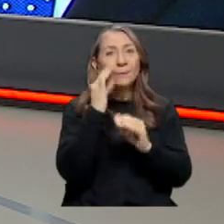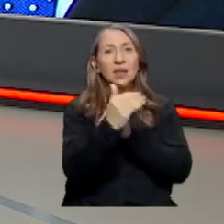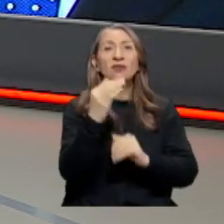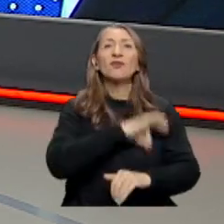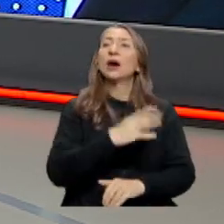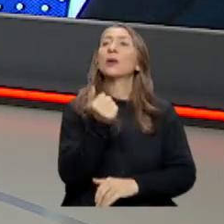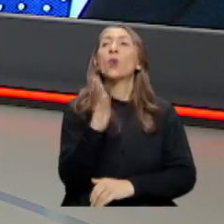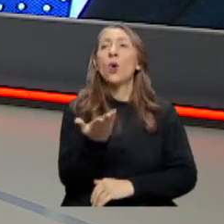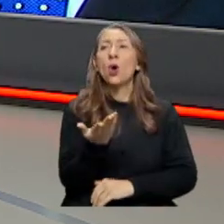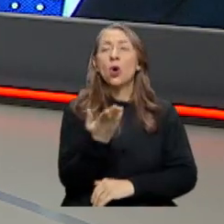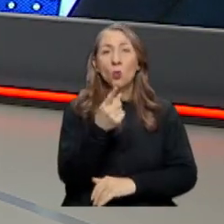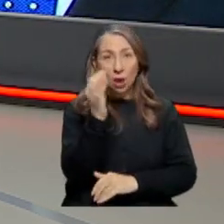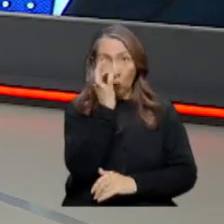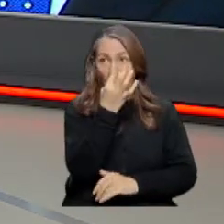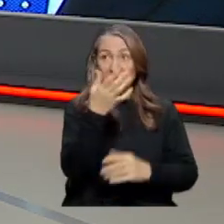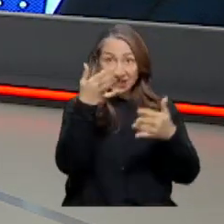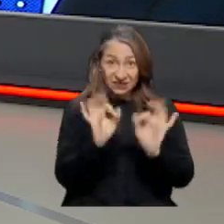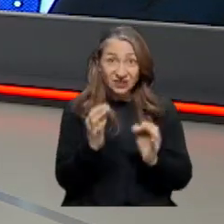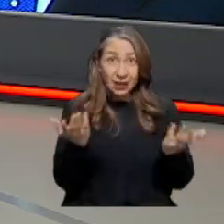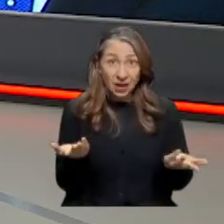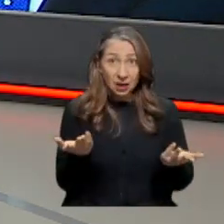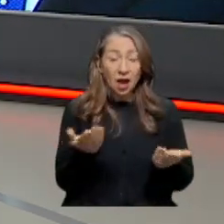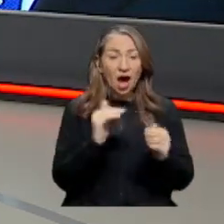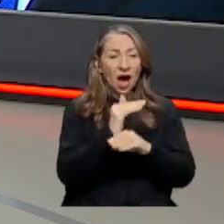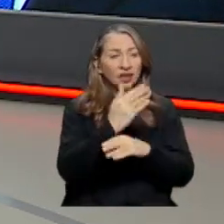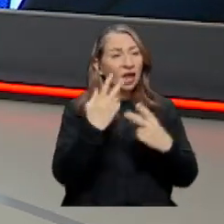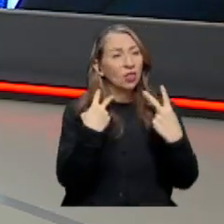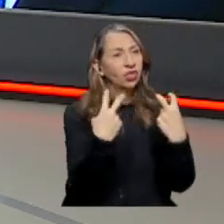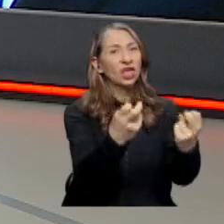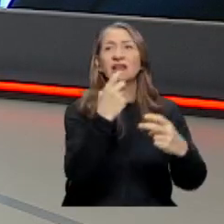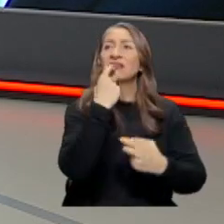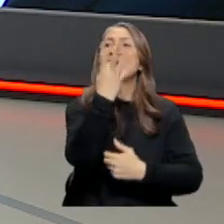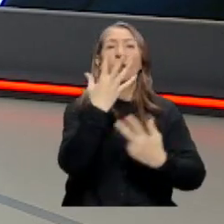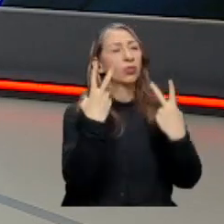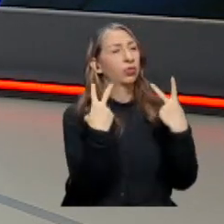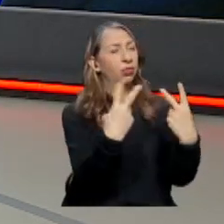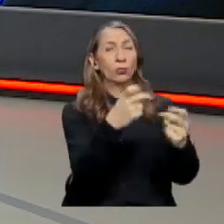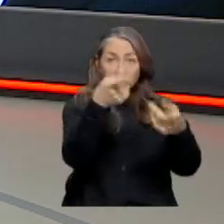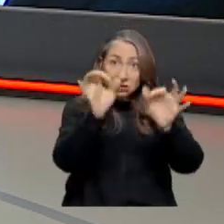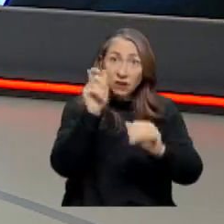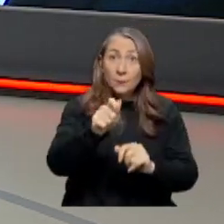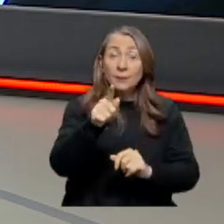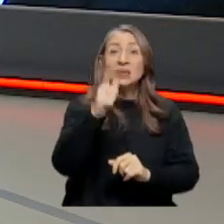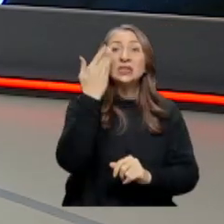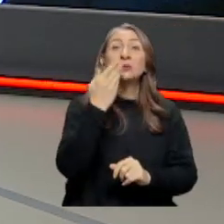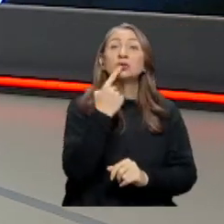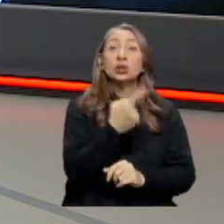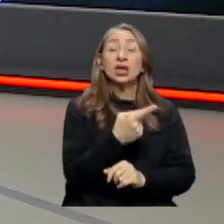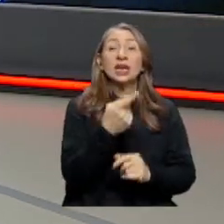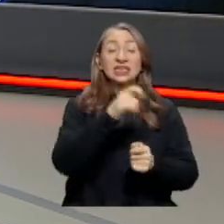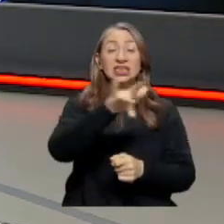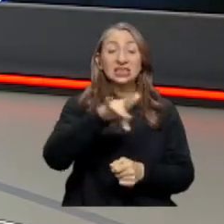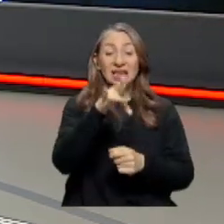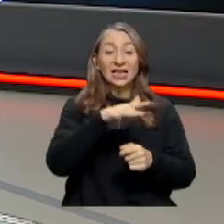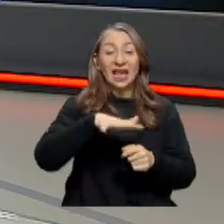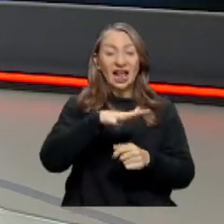peki? Bu kadar kolay da sıfırlamak. Hayattan giden yıllar filan. Bunları da sıfırlayın. Bir izleyicimiz diyor ki